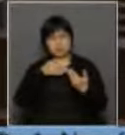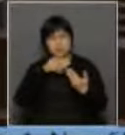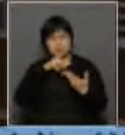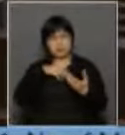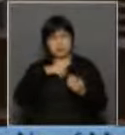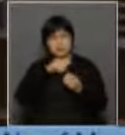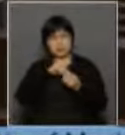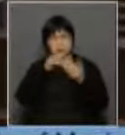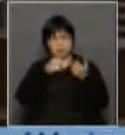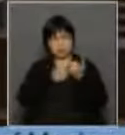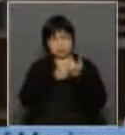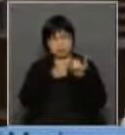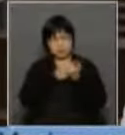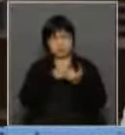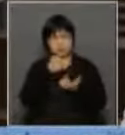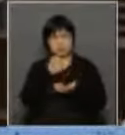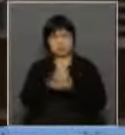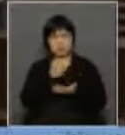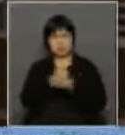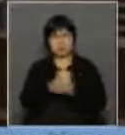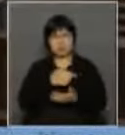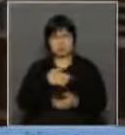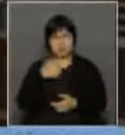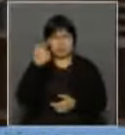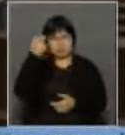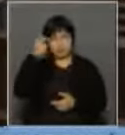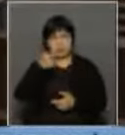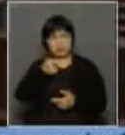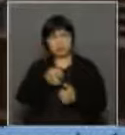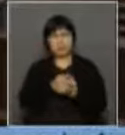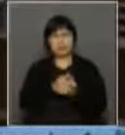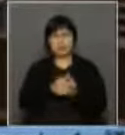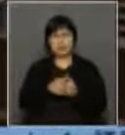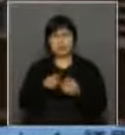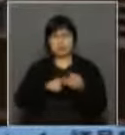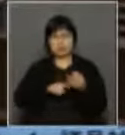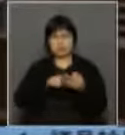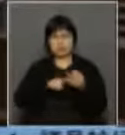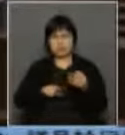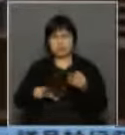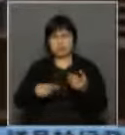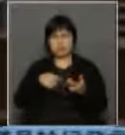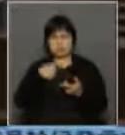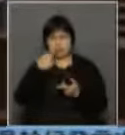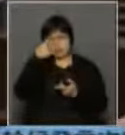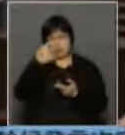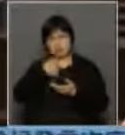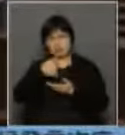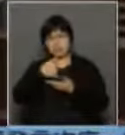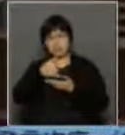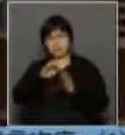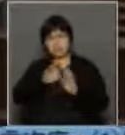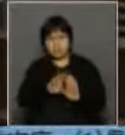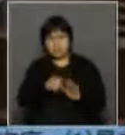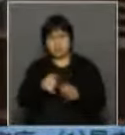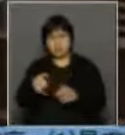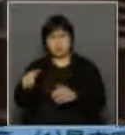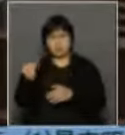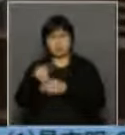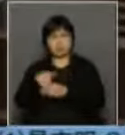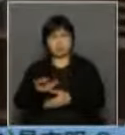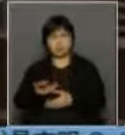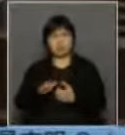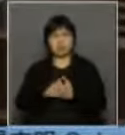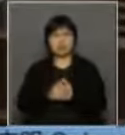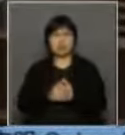持佢呢個發牌活動，希望咧咁樣唔會令到阿梁國雄議員話我應該都避席投票啦。第二咧，主席，我亦都係非